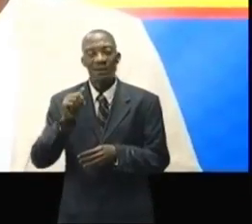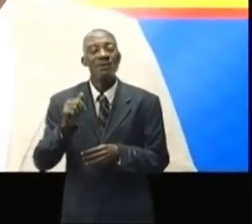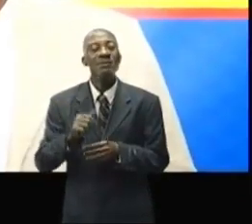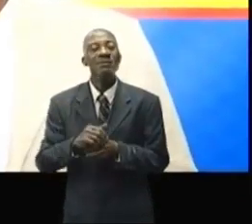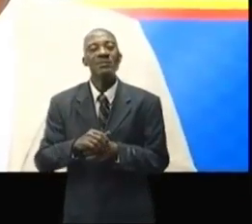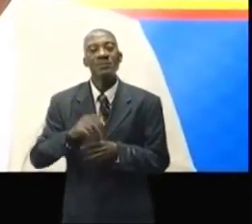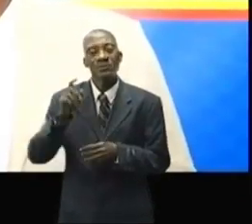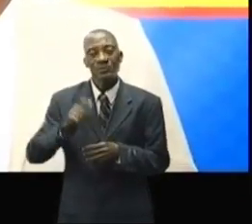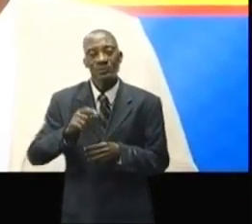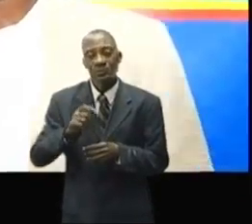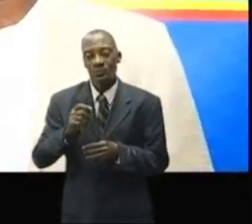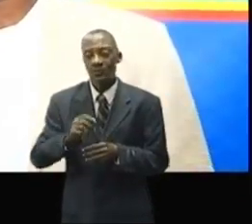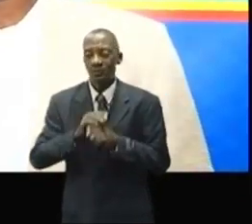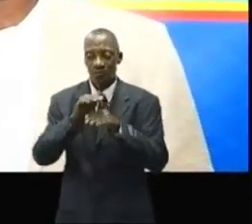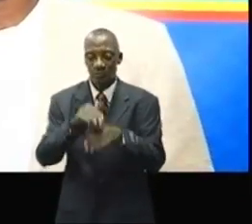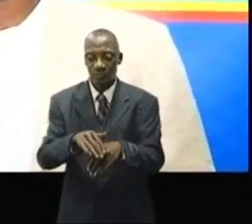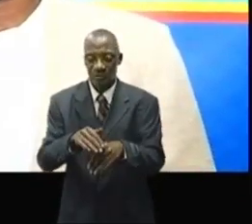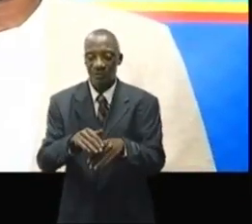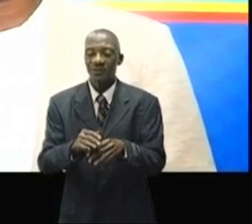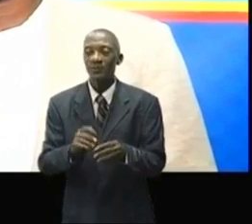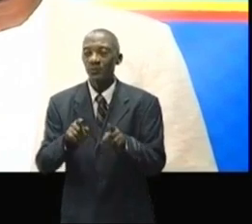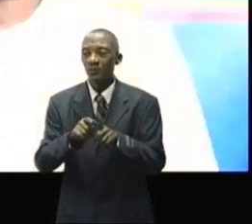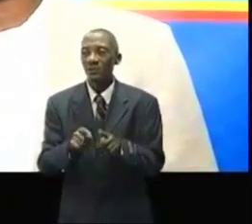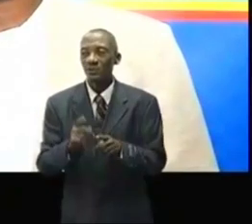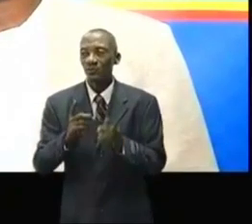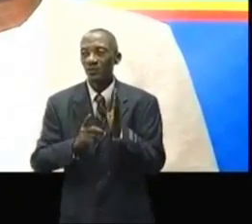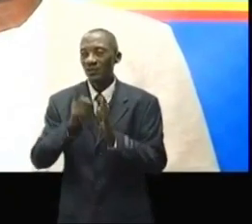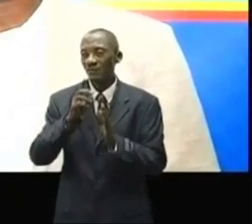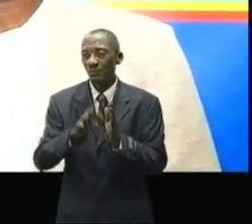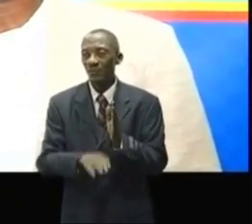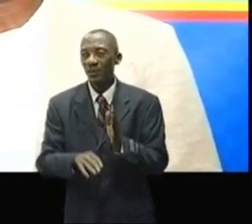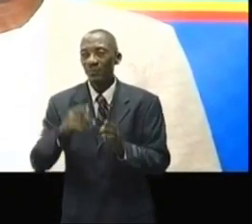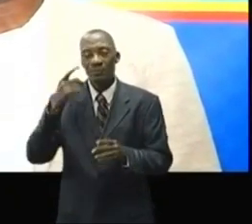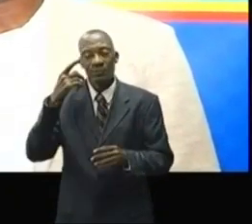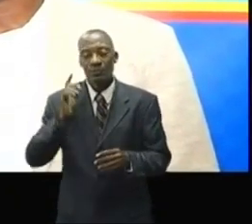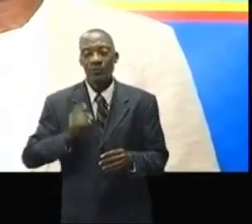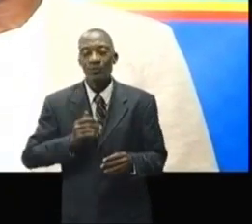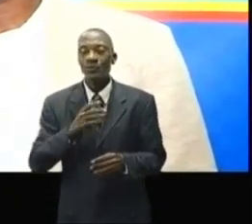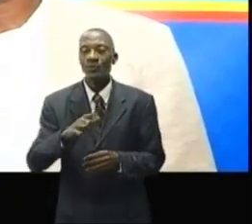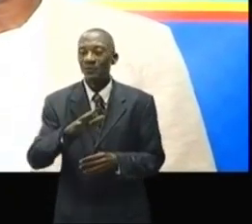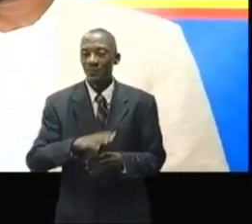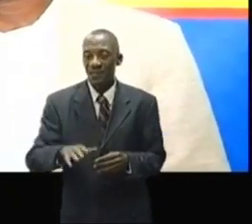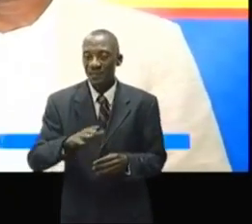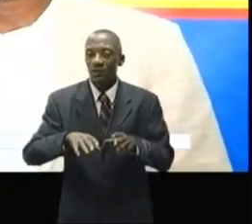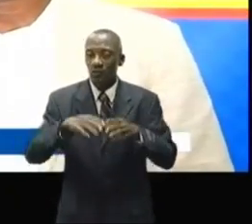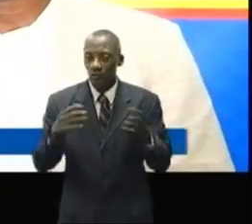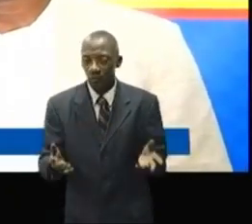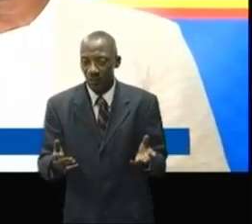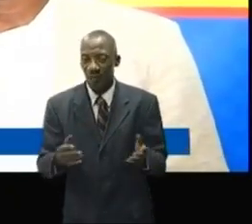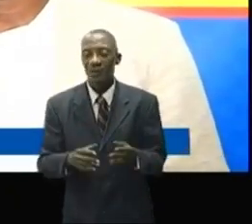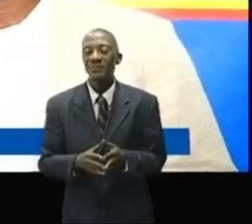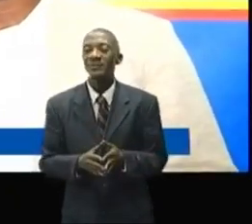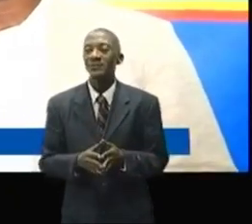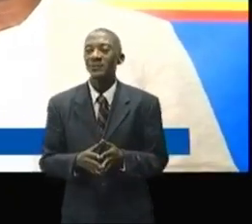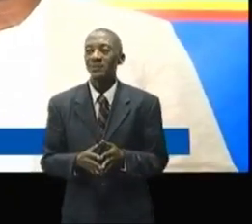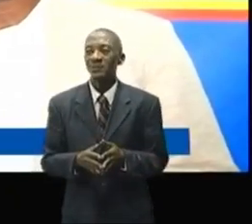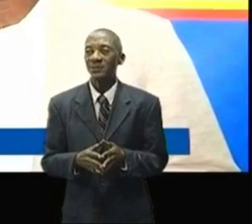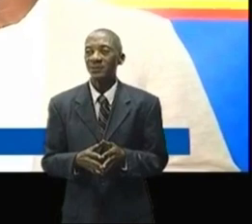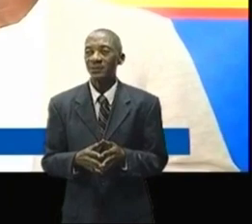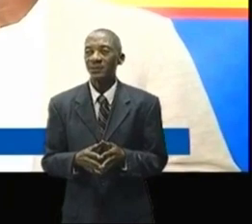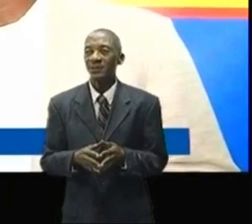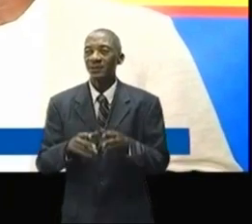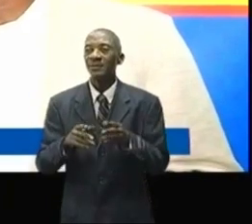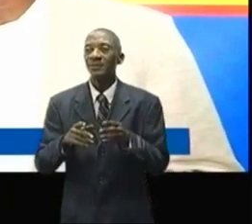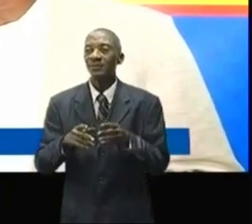contents de l'avoir rencontré et le message que nous lui avons passé, ce message du groupe RTL qui consistait vraiment à lui montrer